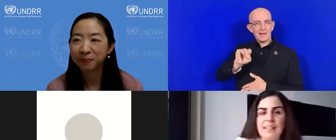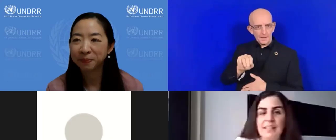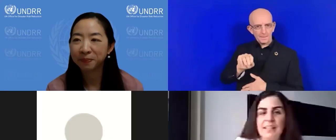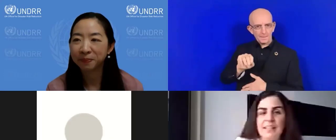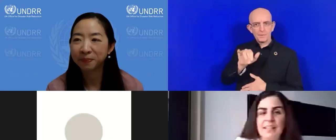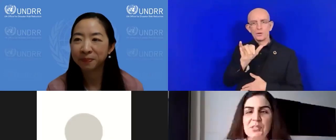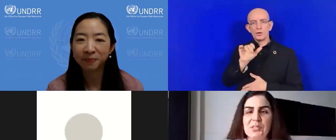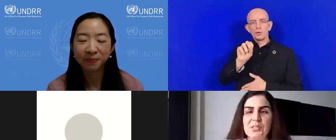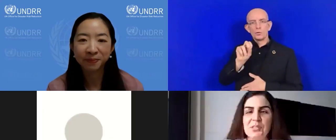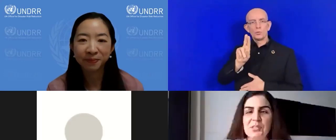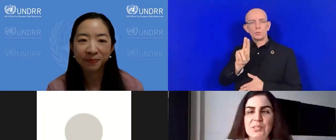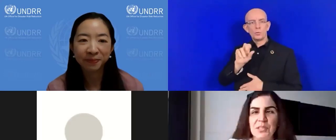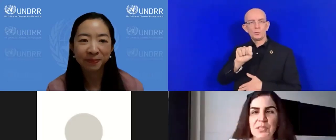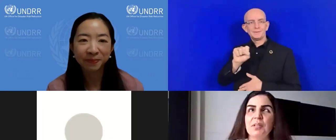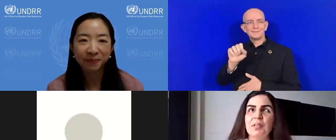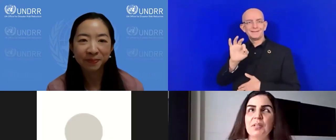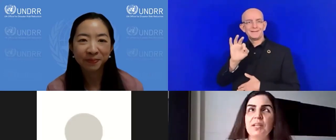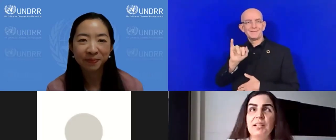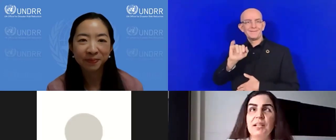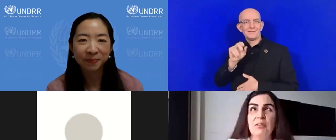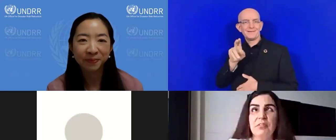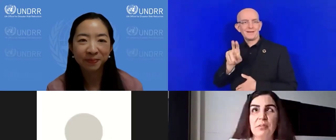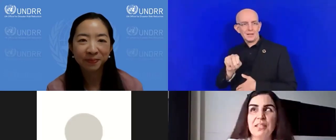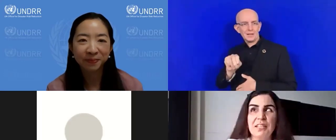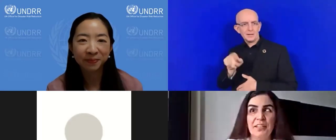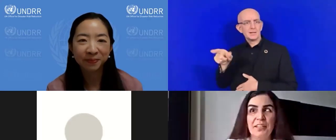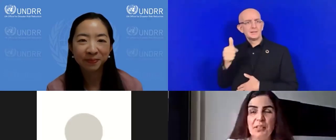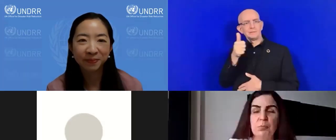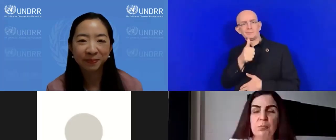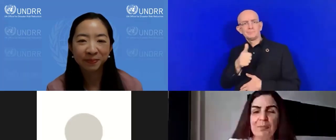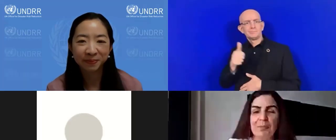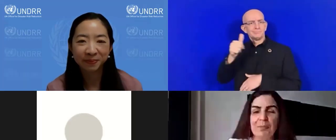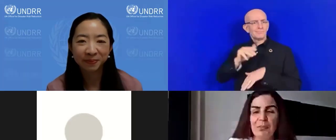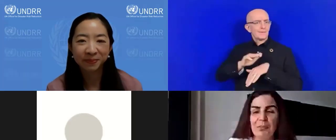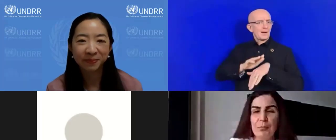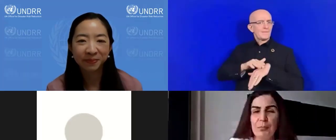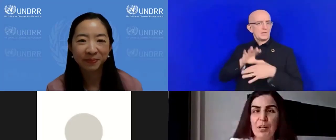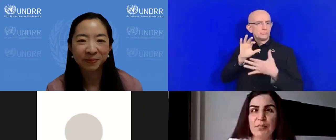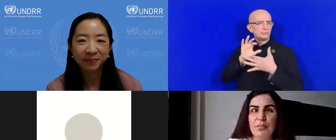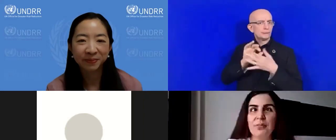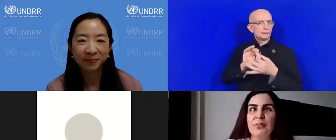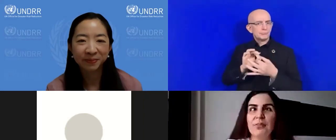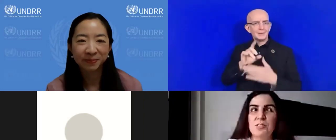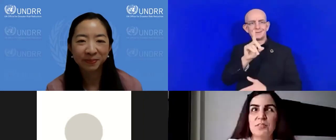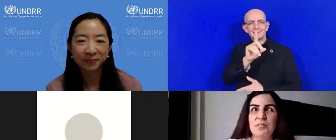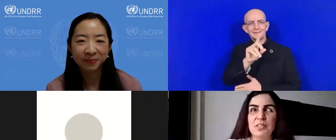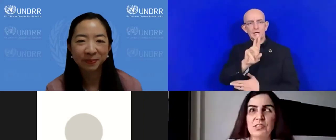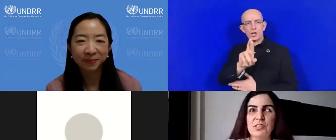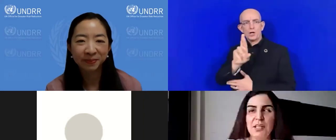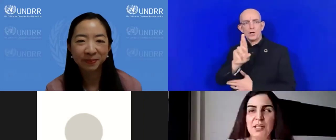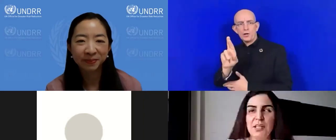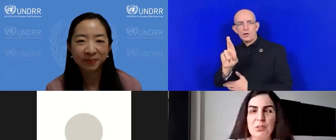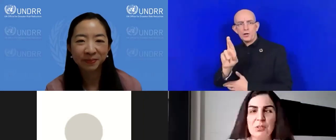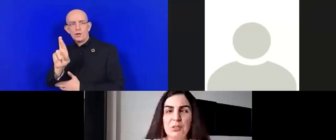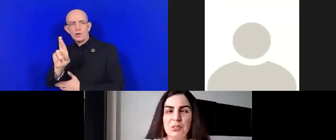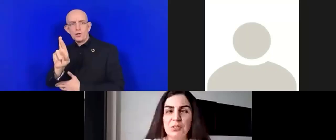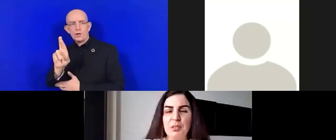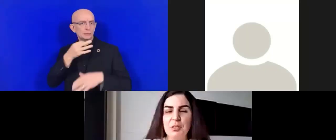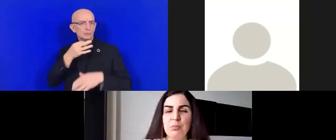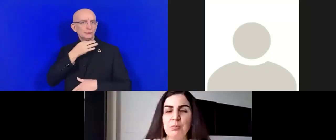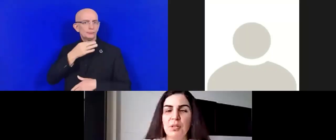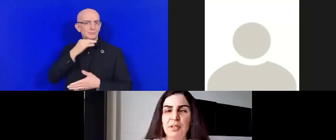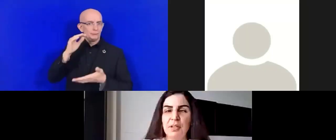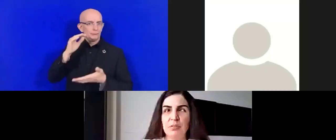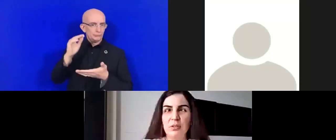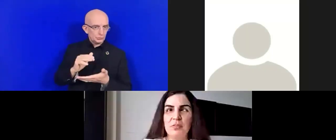Mme Elman. Merci. Merci. Bonjour à tous. Je suis